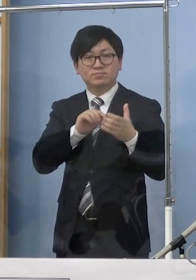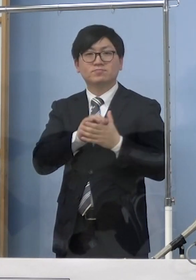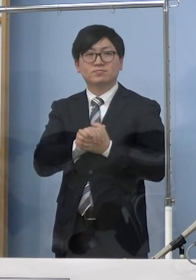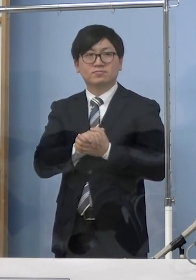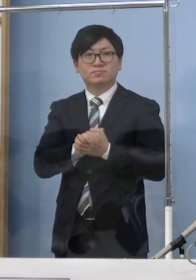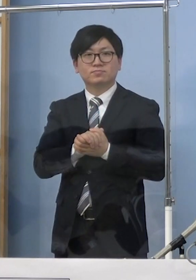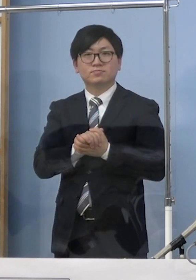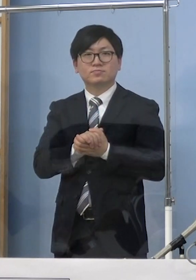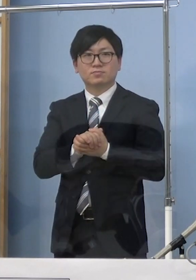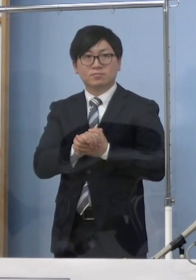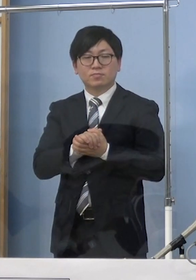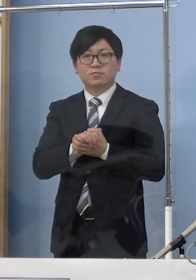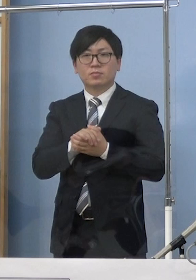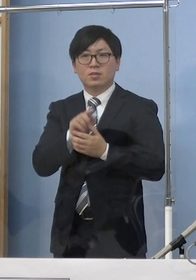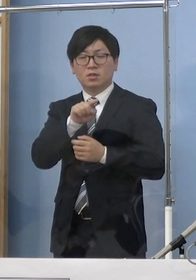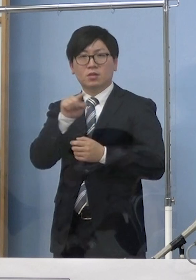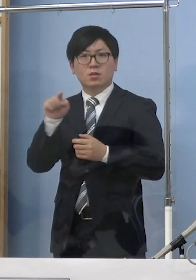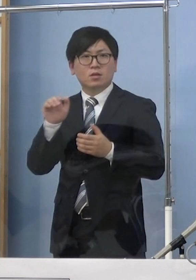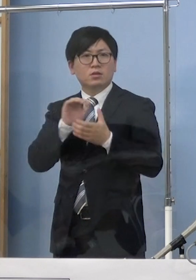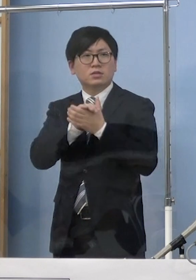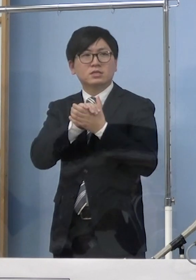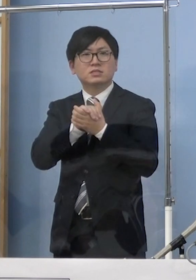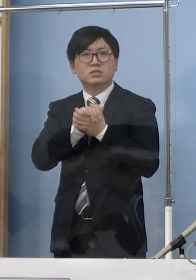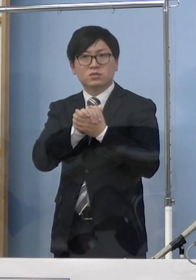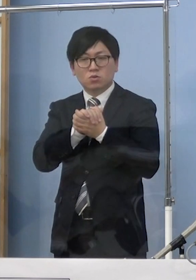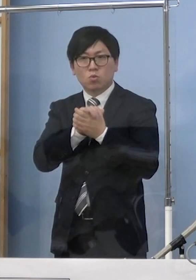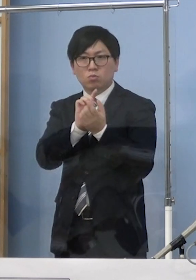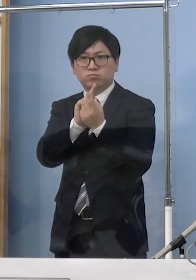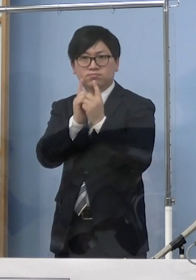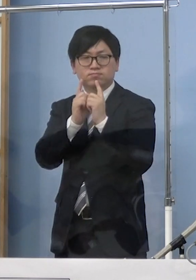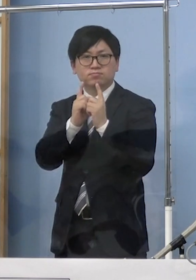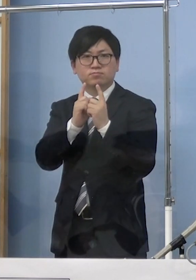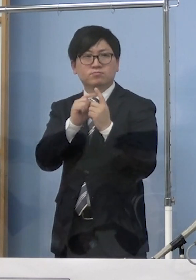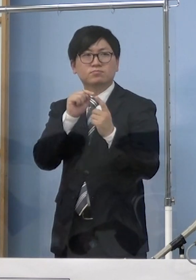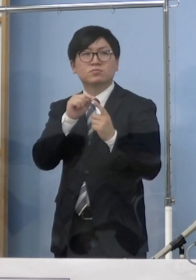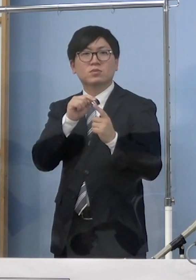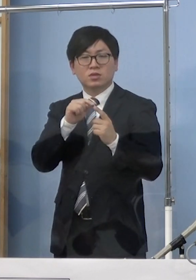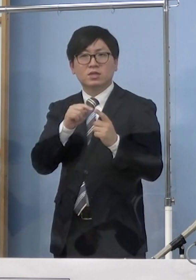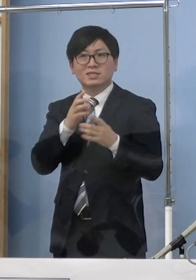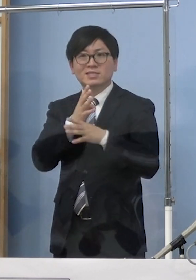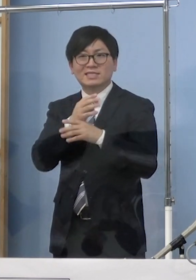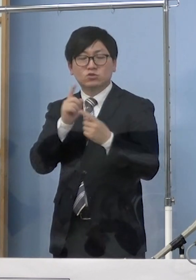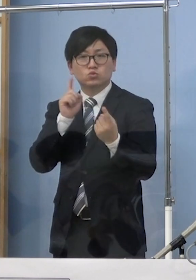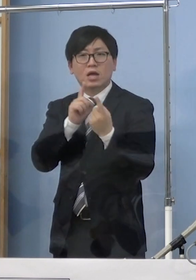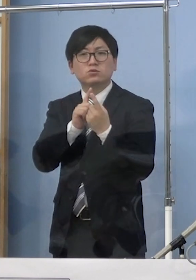の方との接触は、感染可能期間外ということになっています。